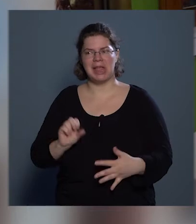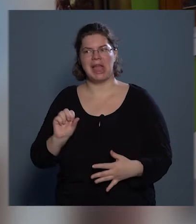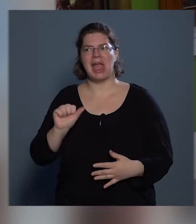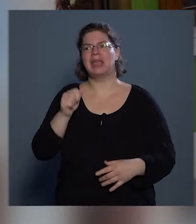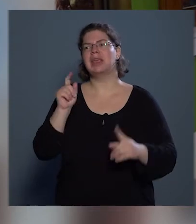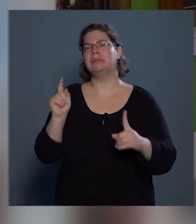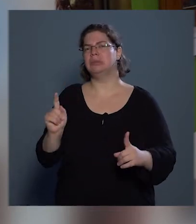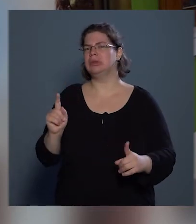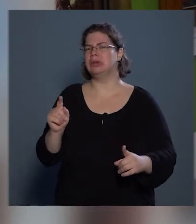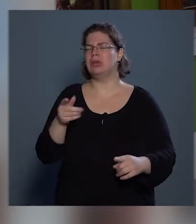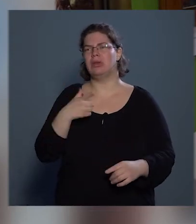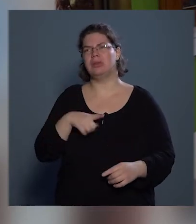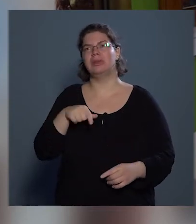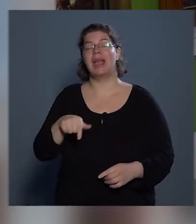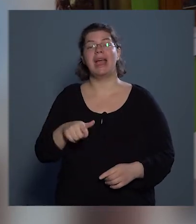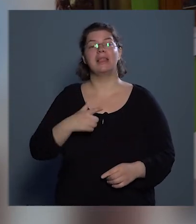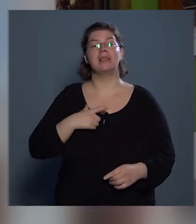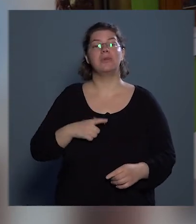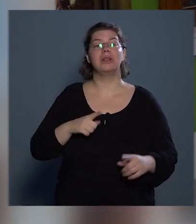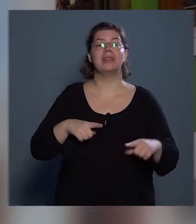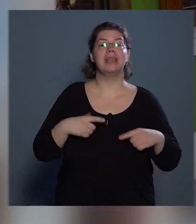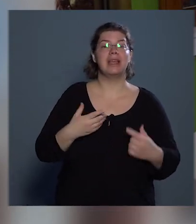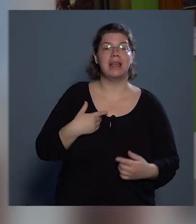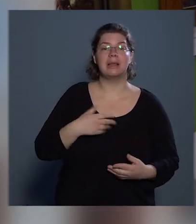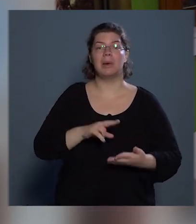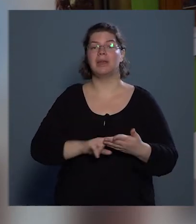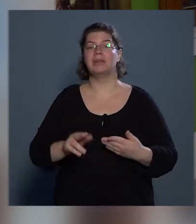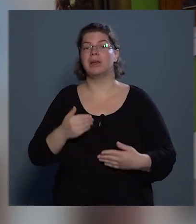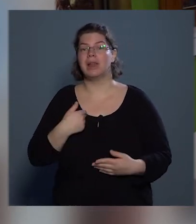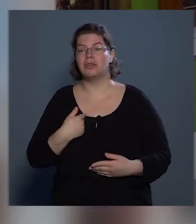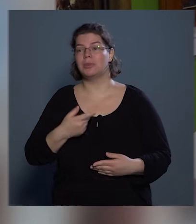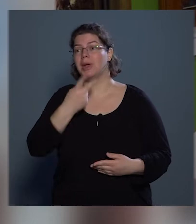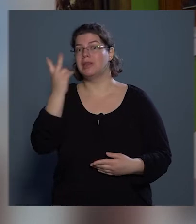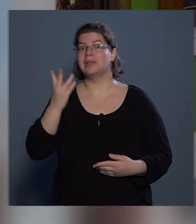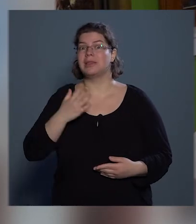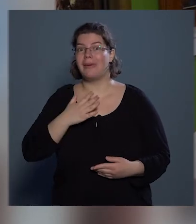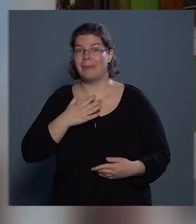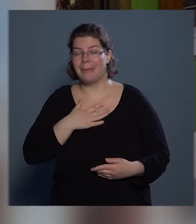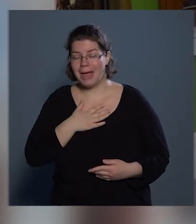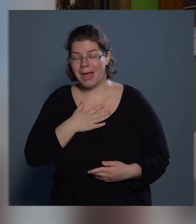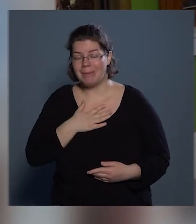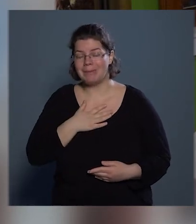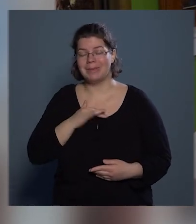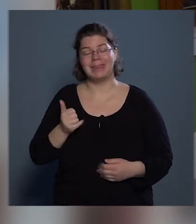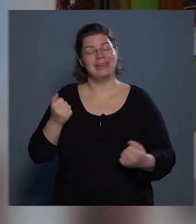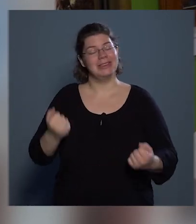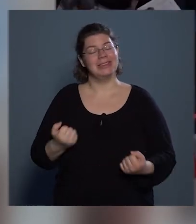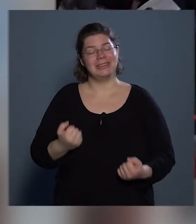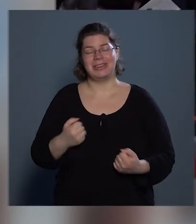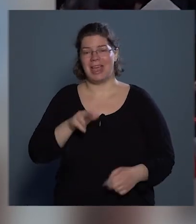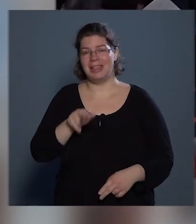mondata az, hogy ez volt az életem, a hivatásom, a szakmám, és nagyon nehéz róla